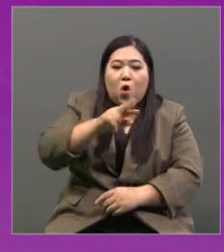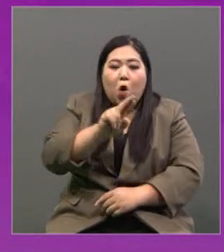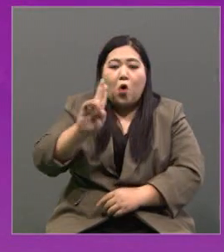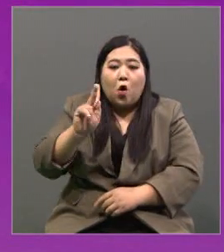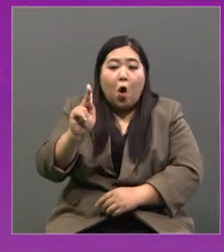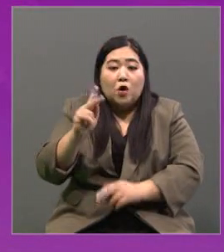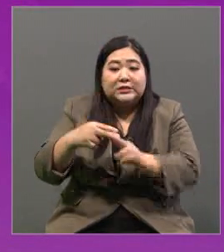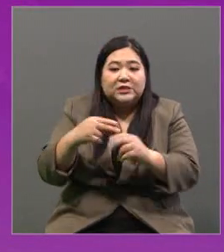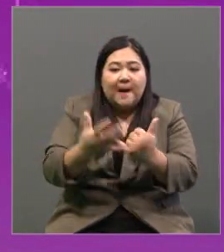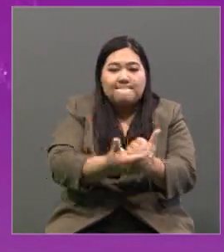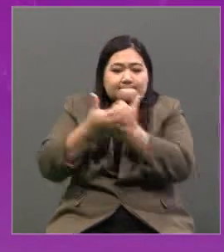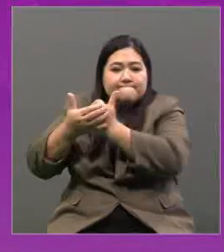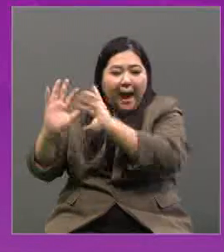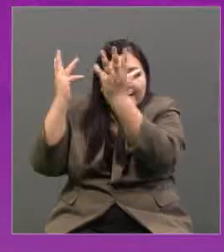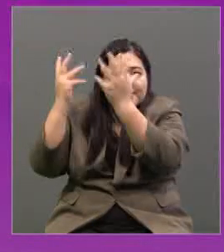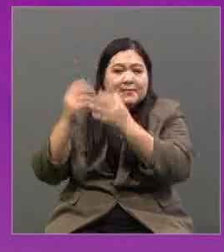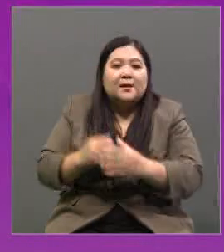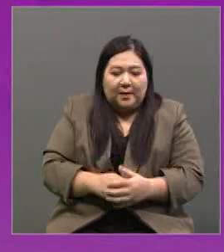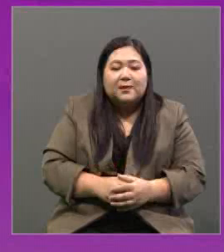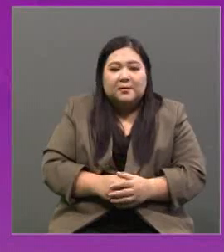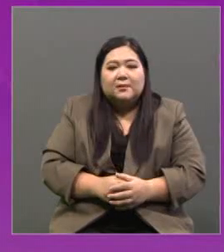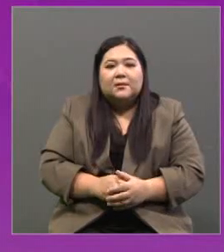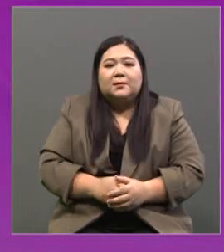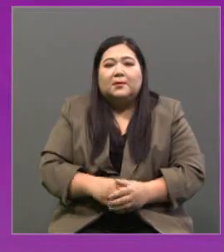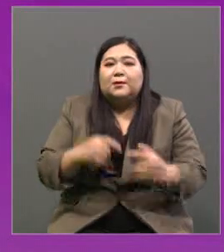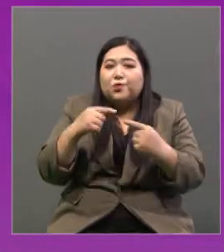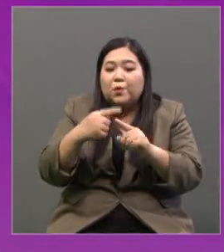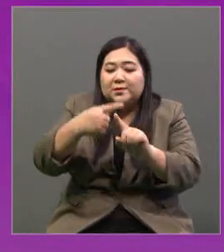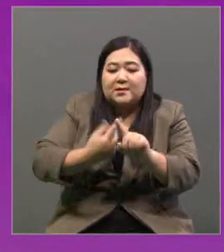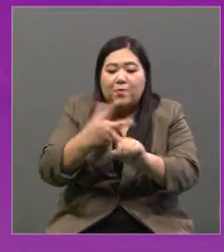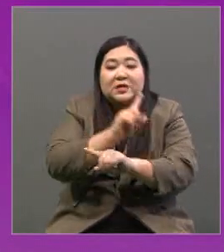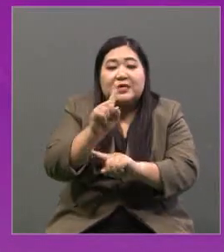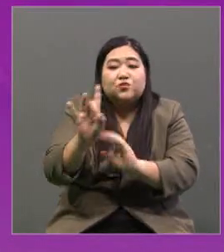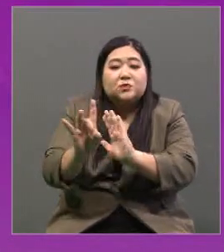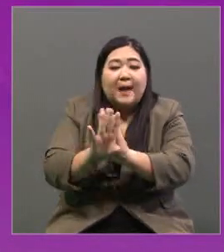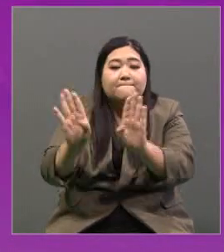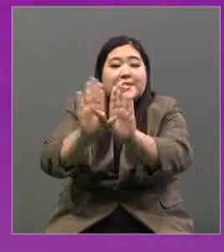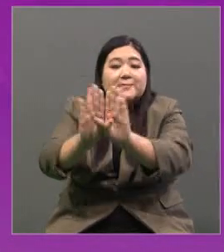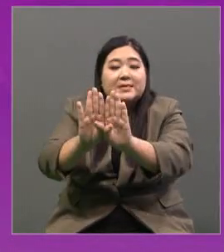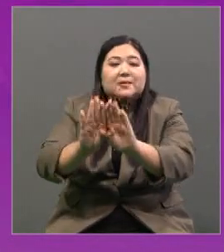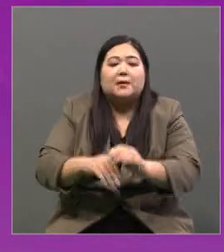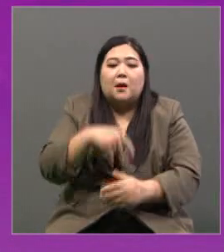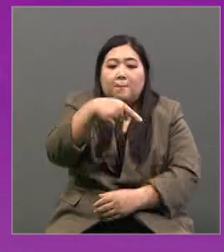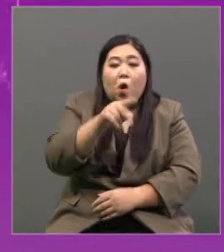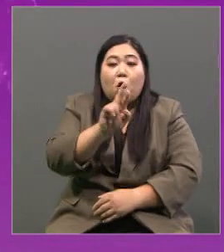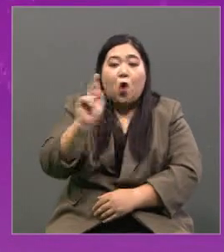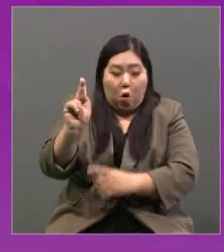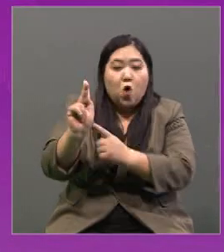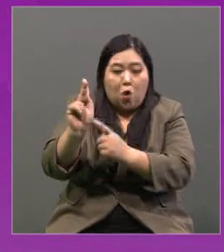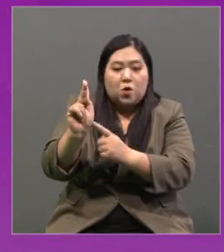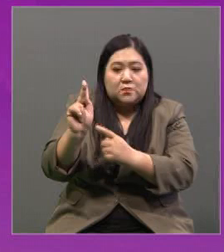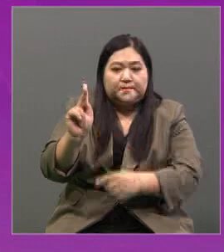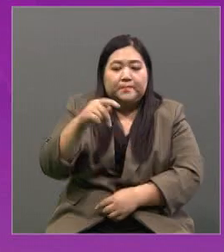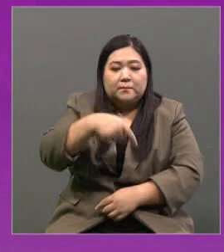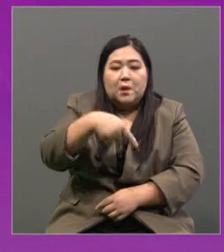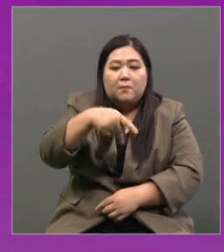หายนั่นเองค่ะก่อนที่จะปิดสมัยการประชุมก็คือ1มีนาคมต้องบอกก่อนเป็นพ.ร.ก.นะคะ พระราชกำหนดนะครับเป็นพระราชกำหนด